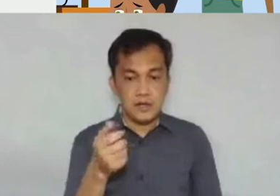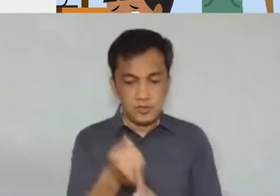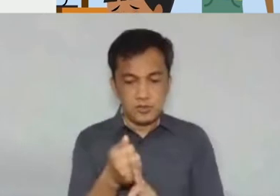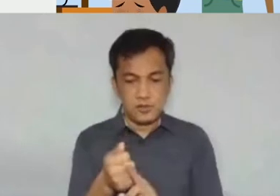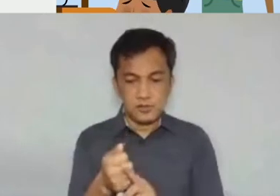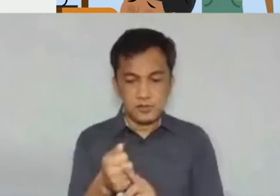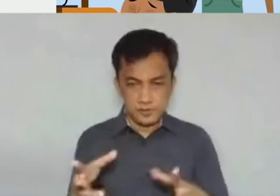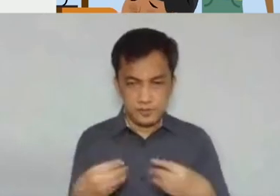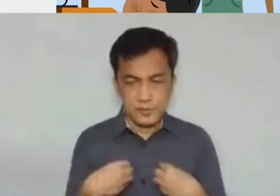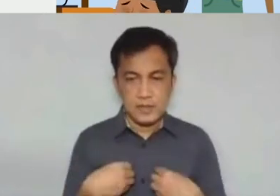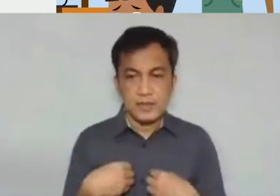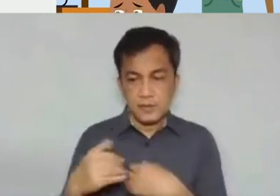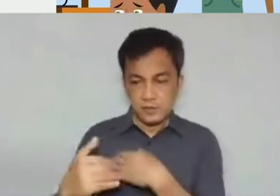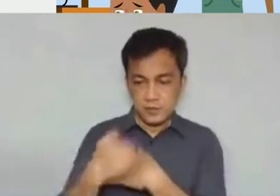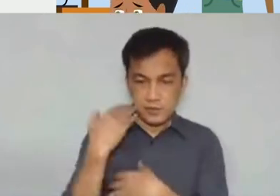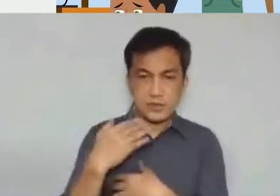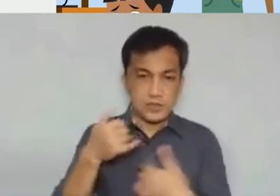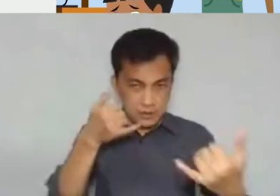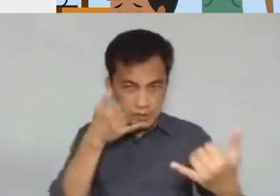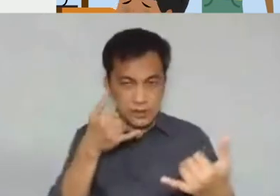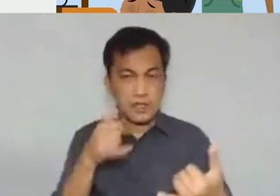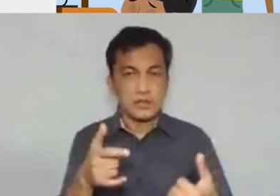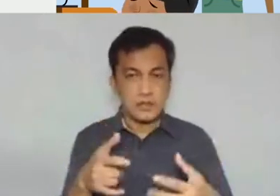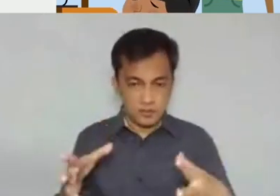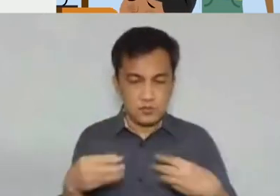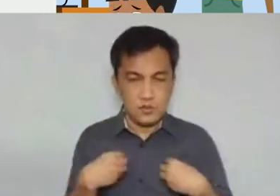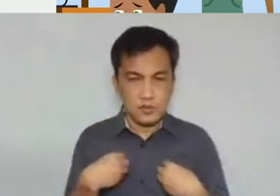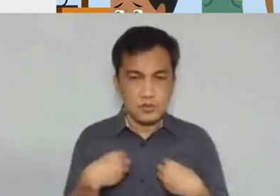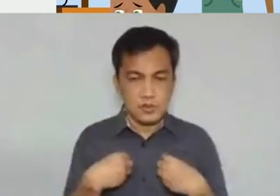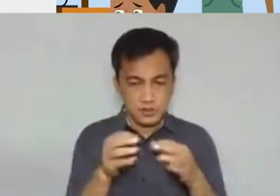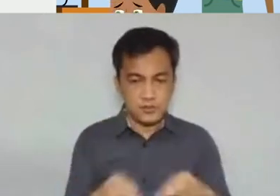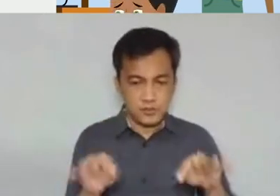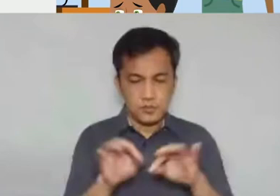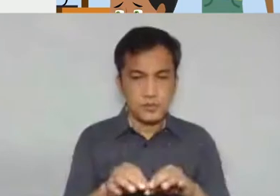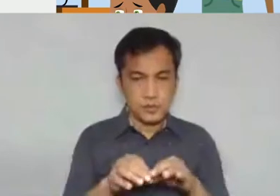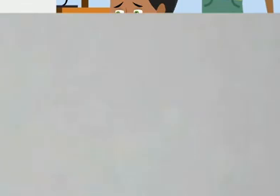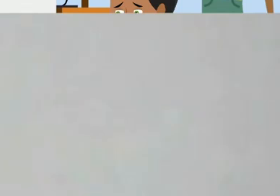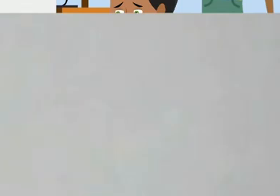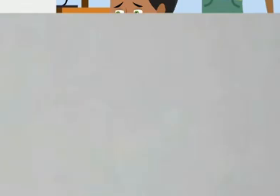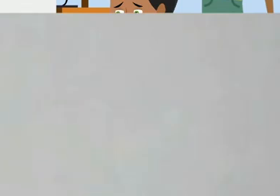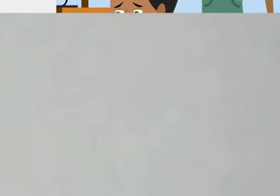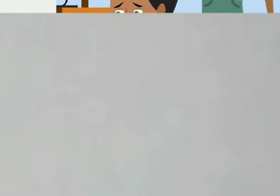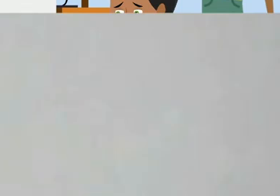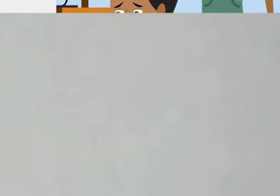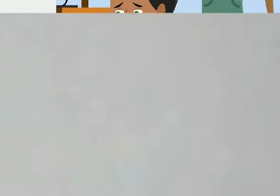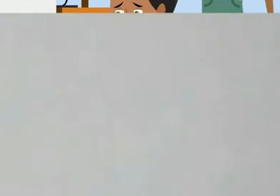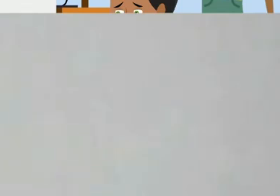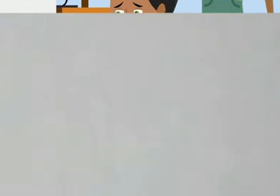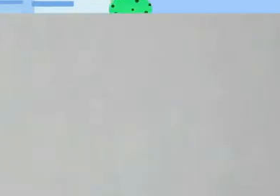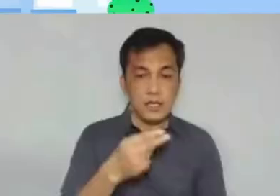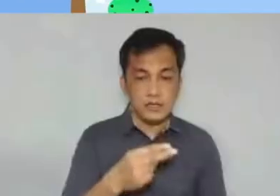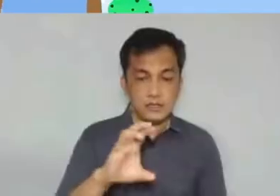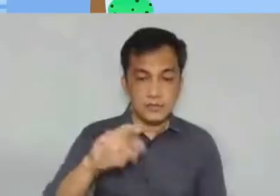PCP sa tele-referral at nakuha rin ang kanyang mga impormasyong medikal mula sa HCPN Shared Health